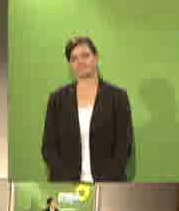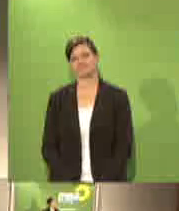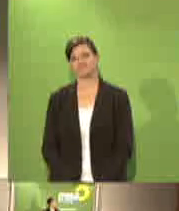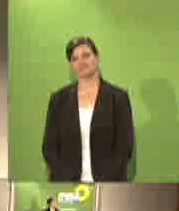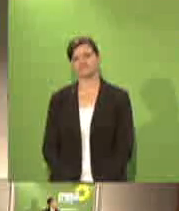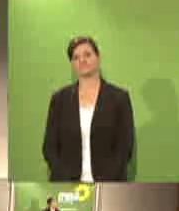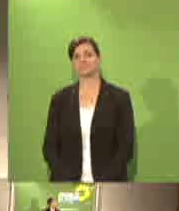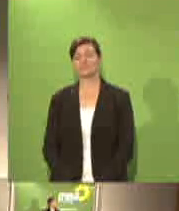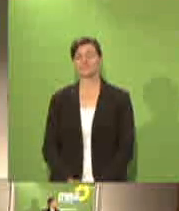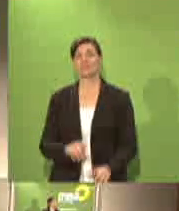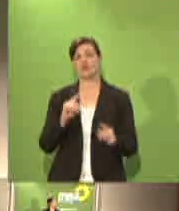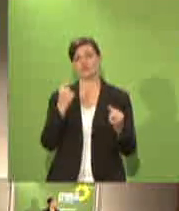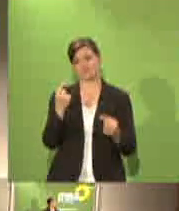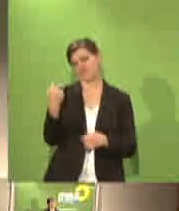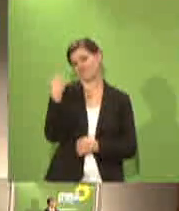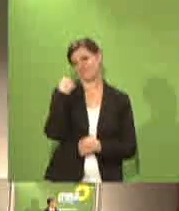Auch dafür, dass du